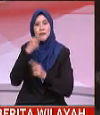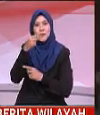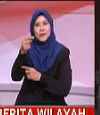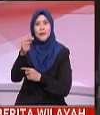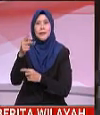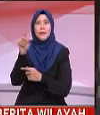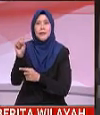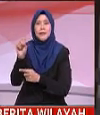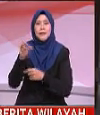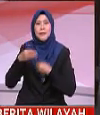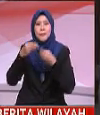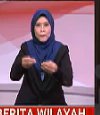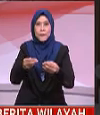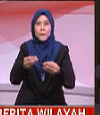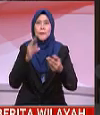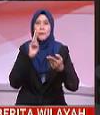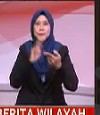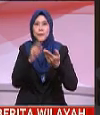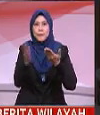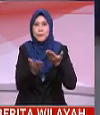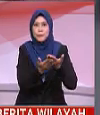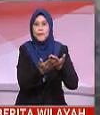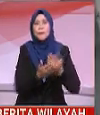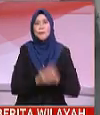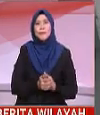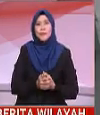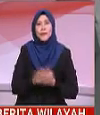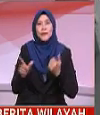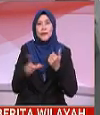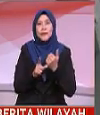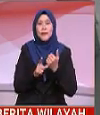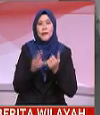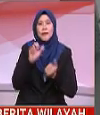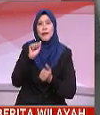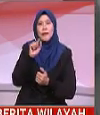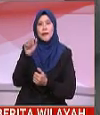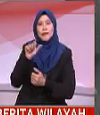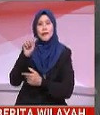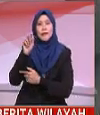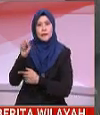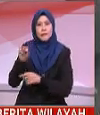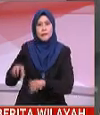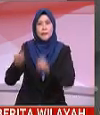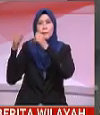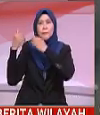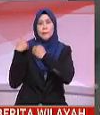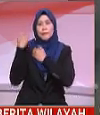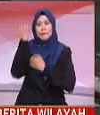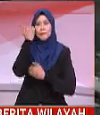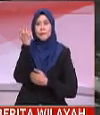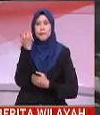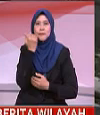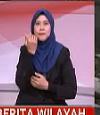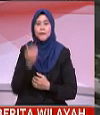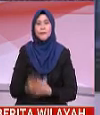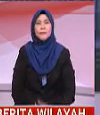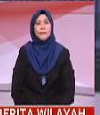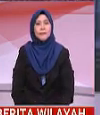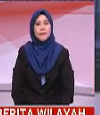semula dan serahan dokumen. Kes dikendalikan Timbalan Pendakwa Raya Azlin Zati Zainal Abidin.